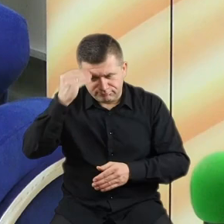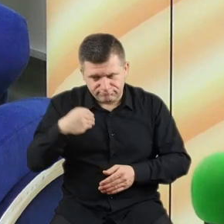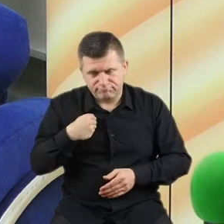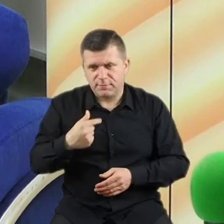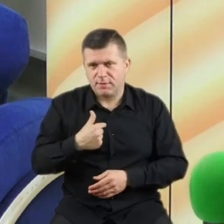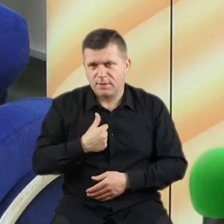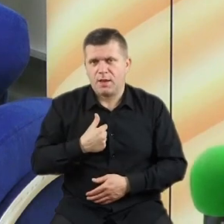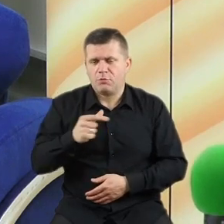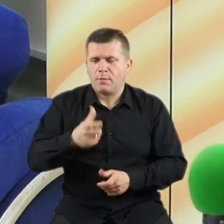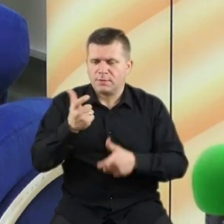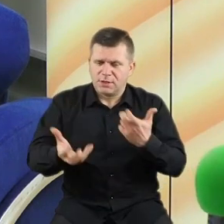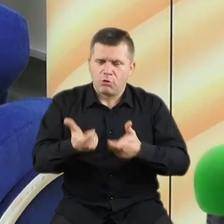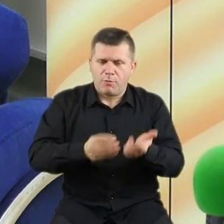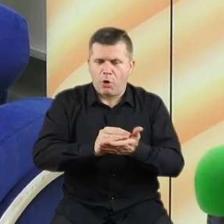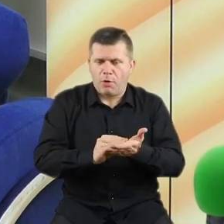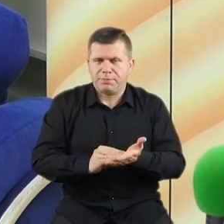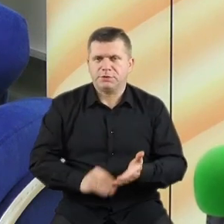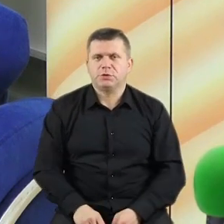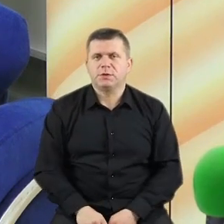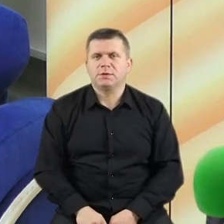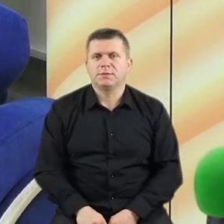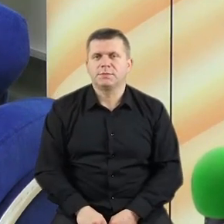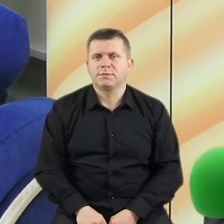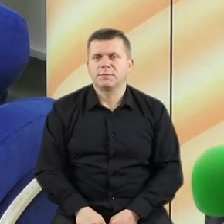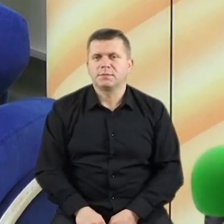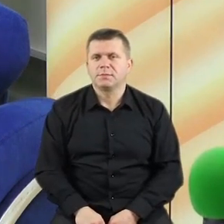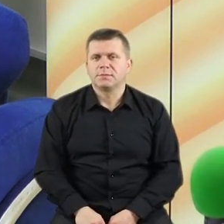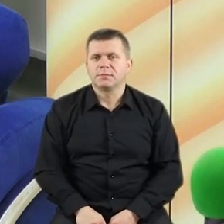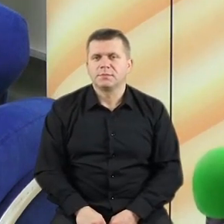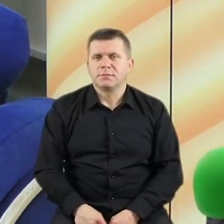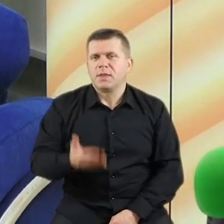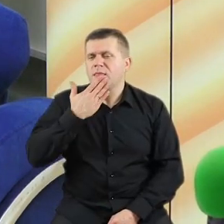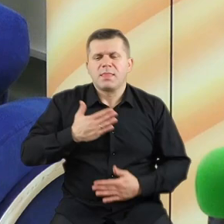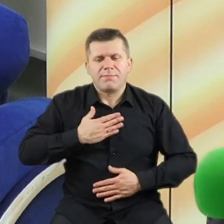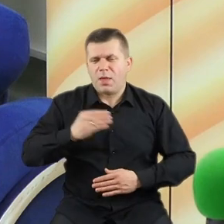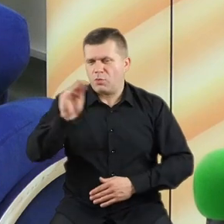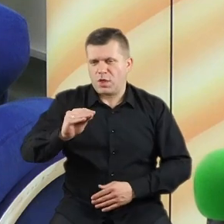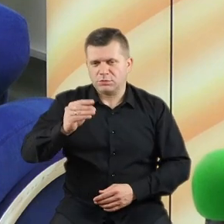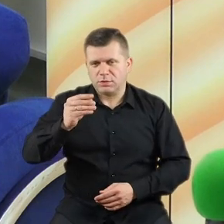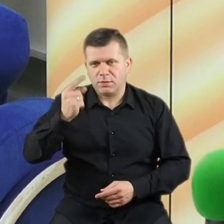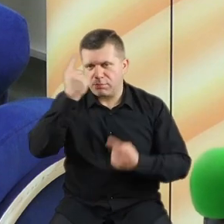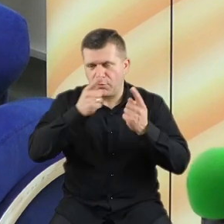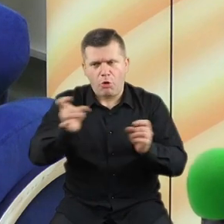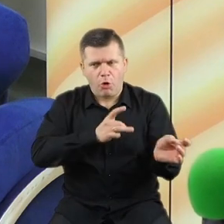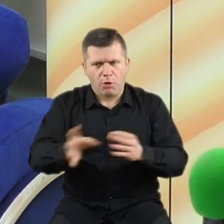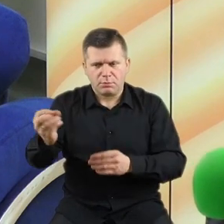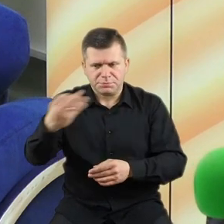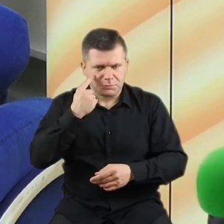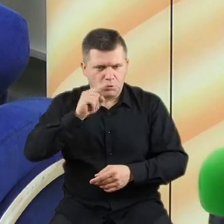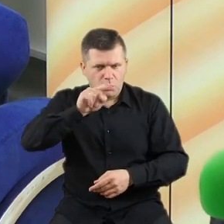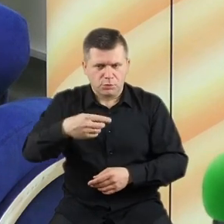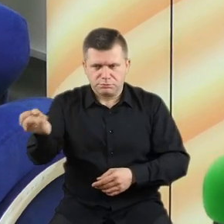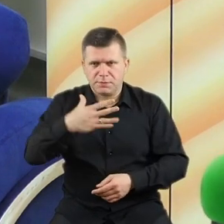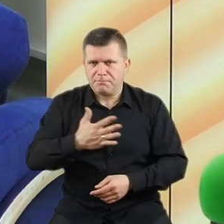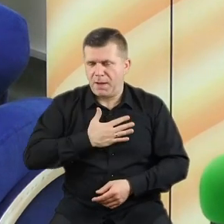mną podzieliła, to ja wtedy to opiszę. Ale w ogóle nie miałam jeszcze pomysłu na to. I ona do mnie natychmiast odpisała, a po